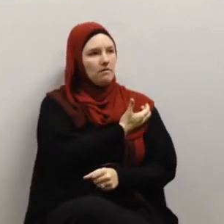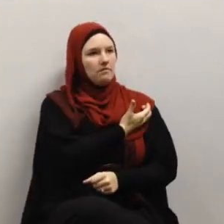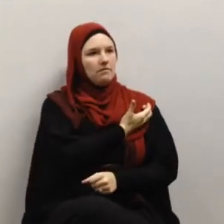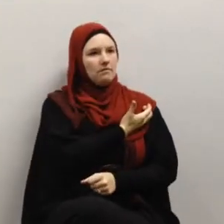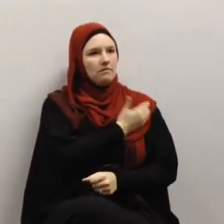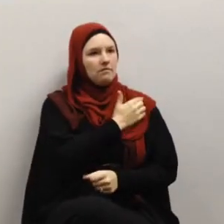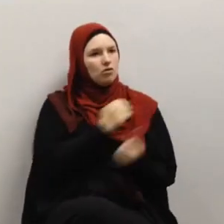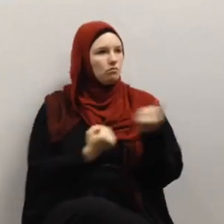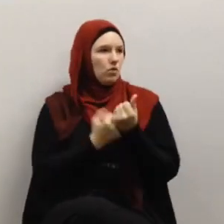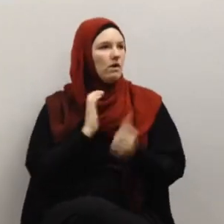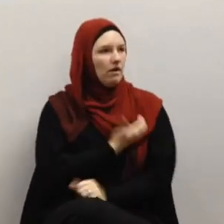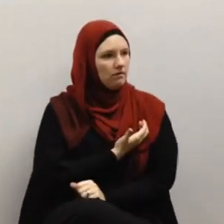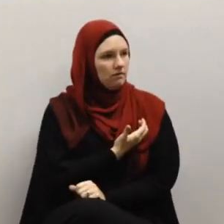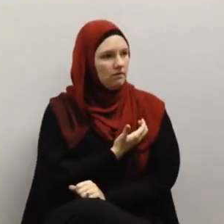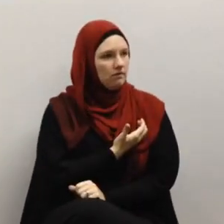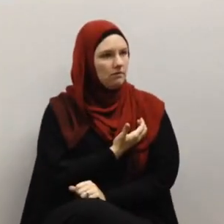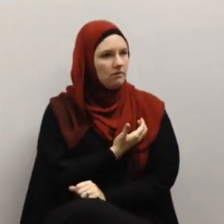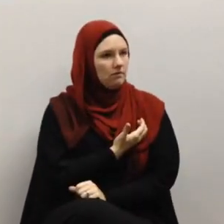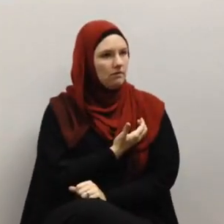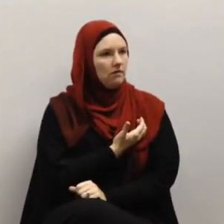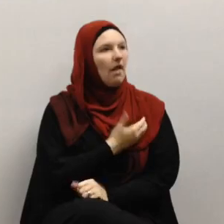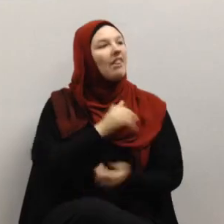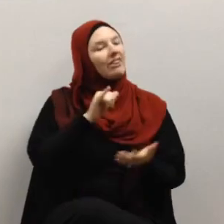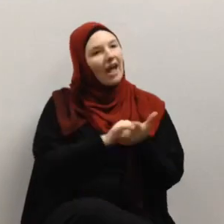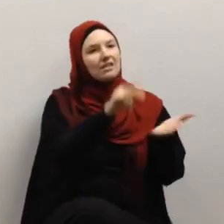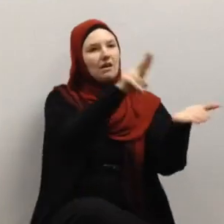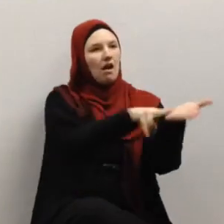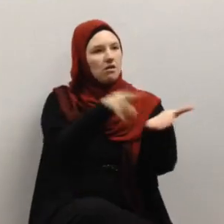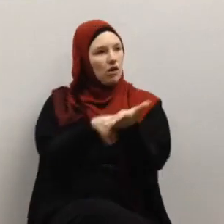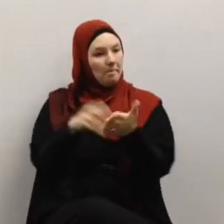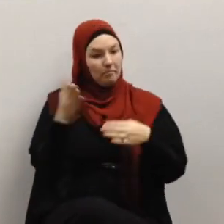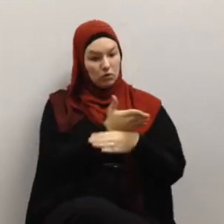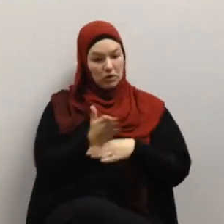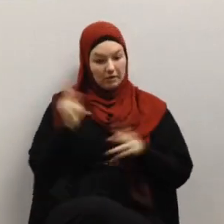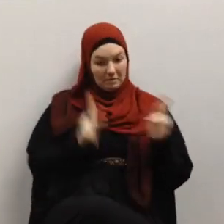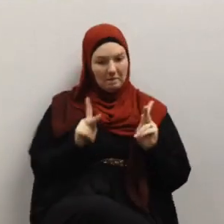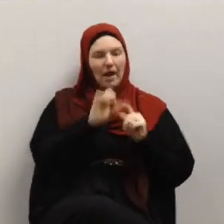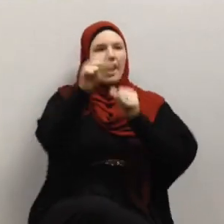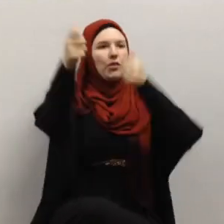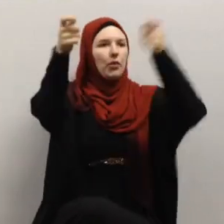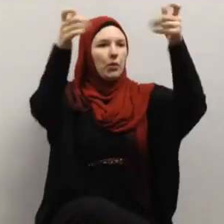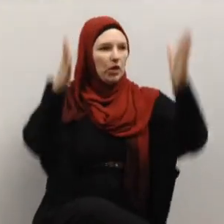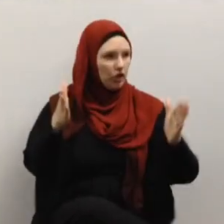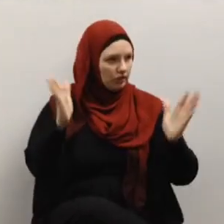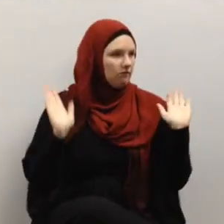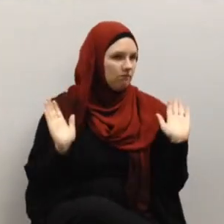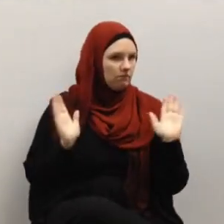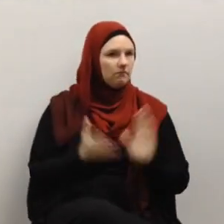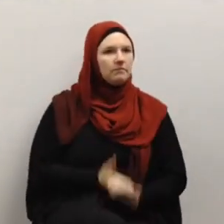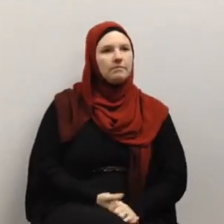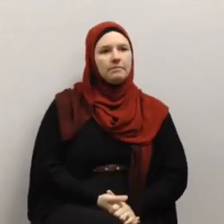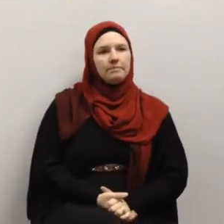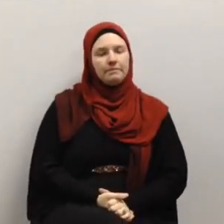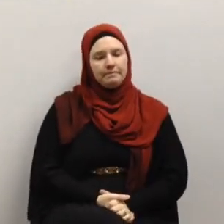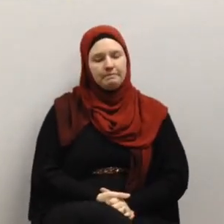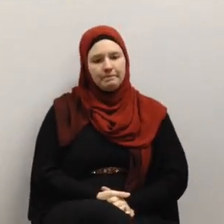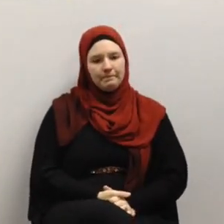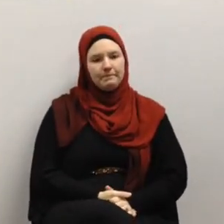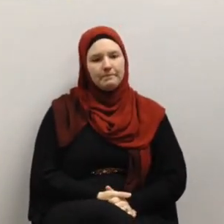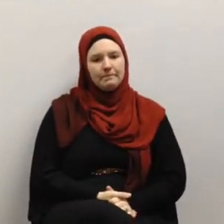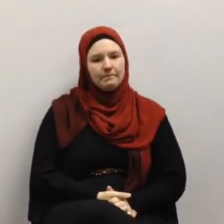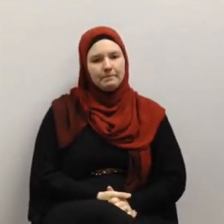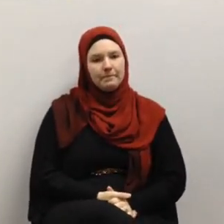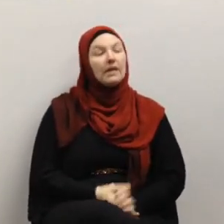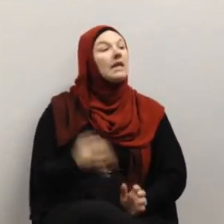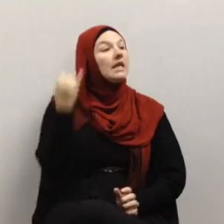contracts between the ruled and the rulers. وَأُولِي الْأَمْرِ مِنْكُمْ فَإِنْ تَنَازَعْتُمْ فِي شَيْءٍ. If